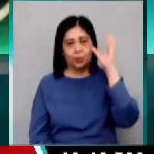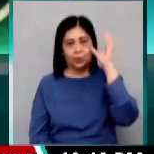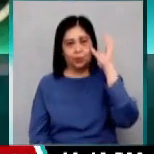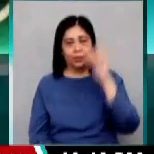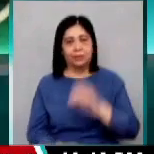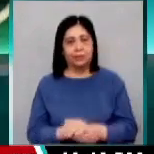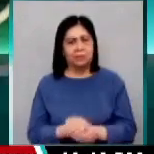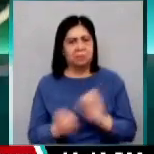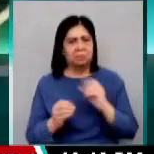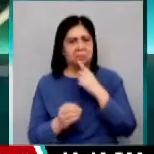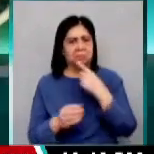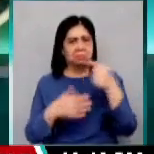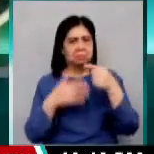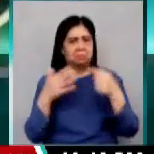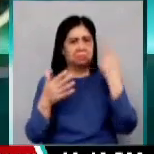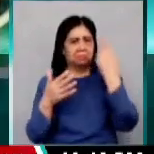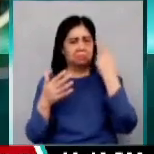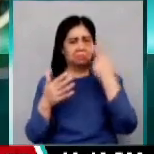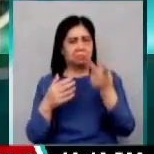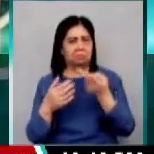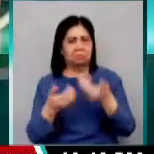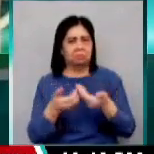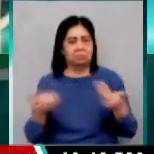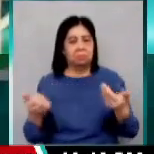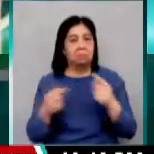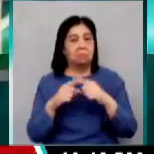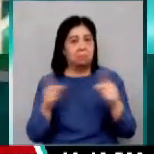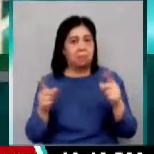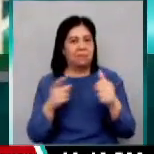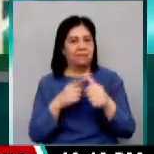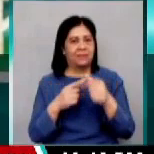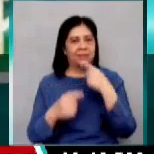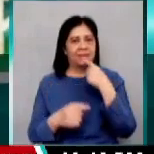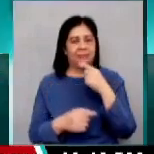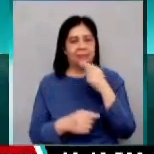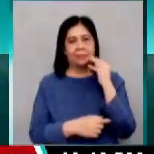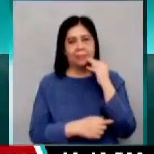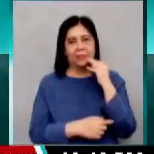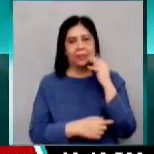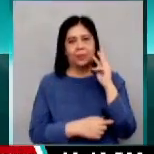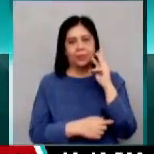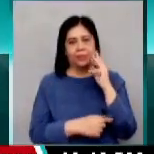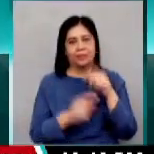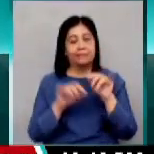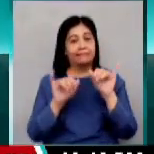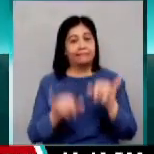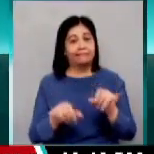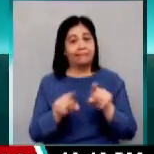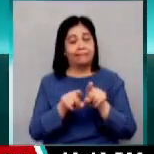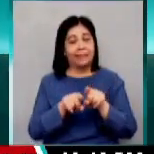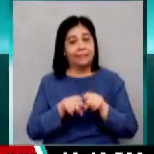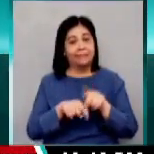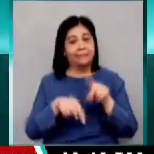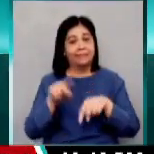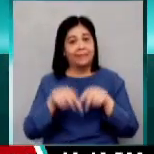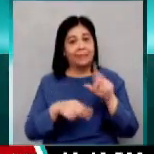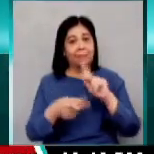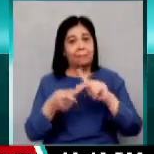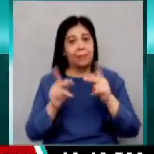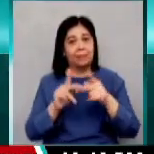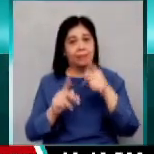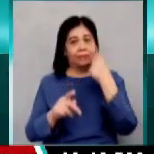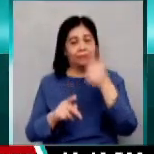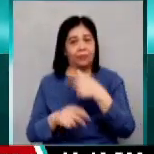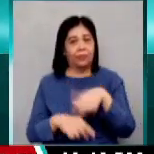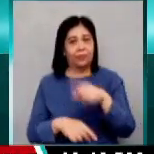na dahilan sa paghihiwalay, pero nauna nang sinabi ni Maggie na nananatili silang friends at partners para sa nag-iisa nilang